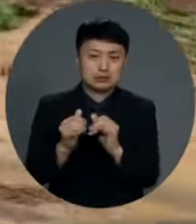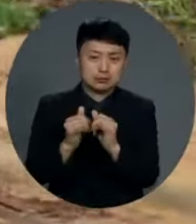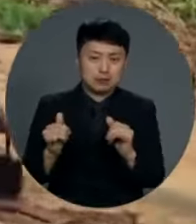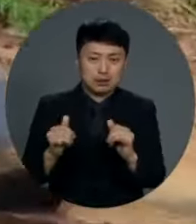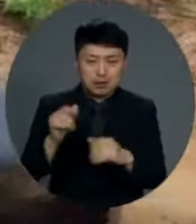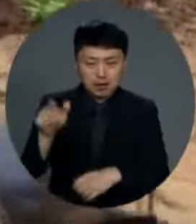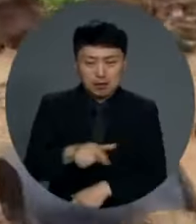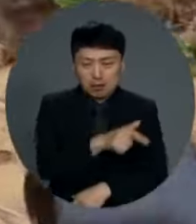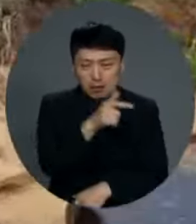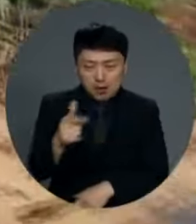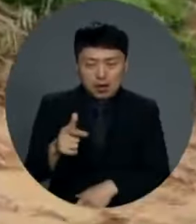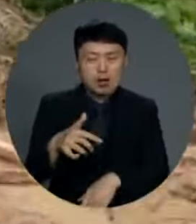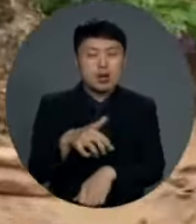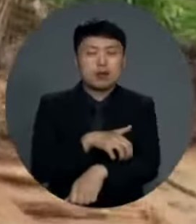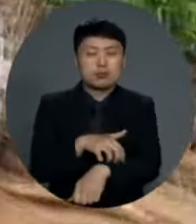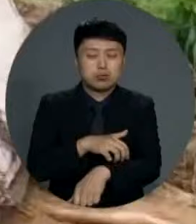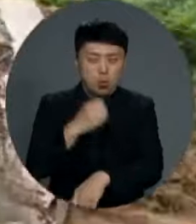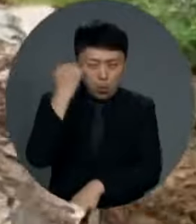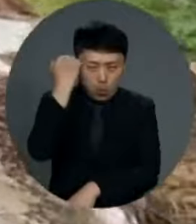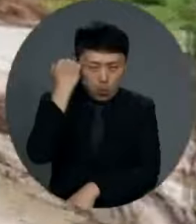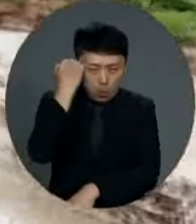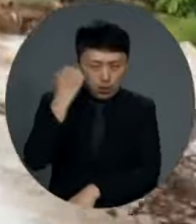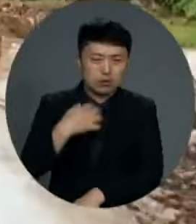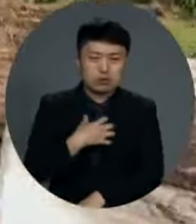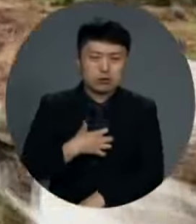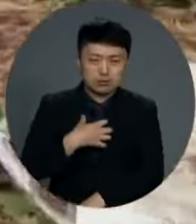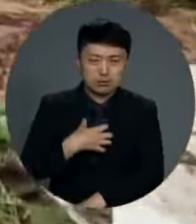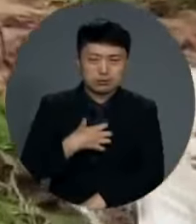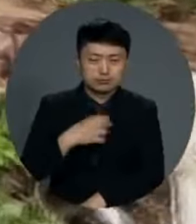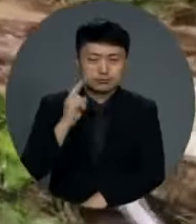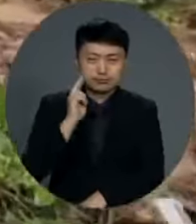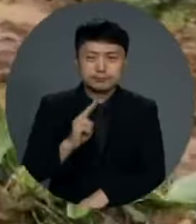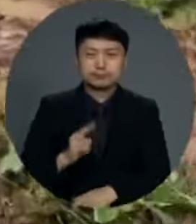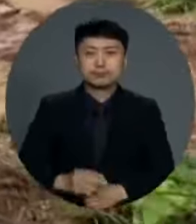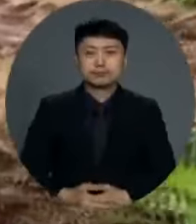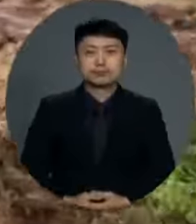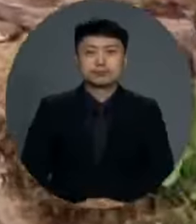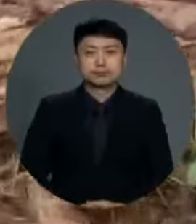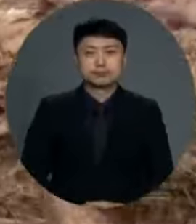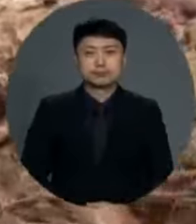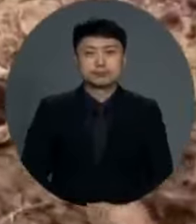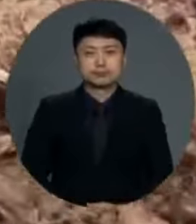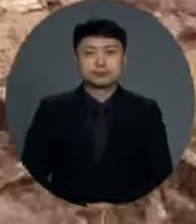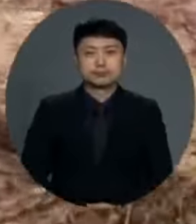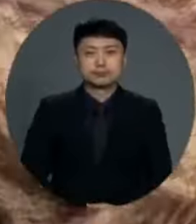하루 종일 큰 불편을 겪어야 했습니다. MBC 뉴스 서성훈입니다.